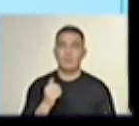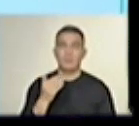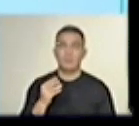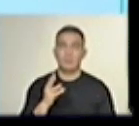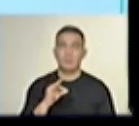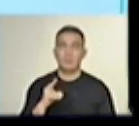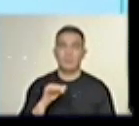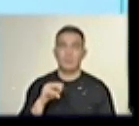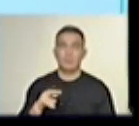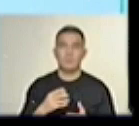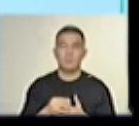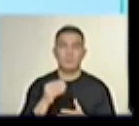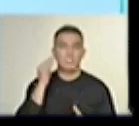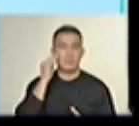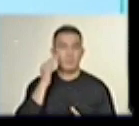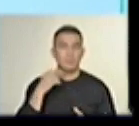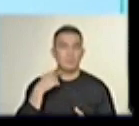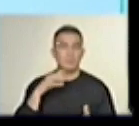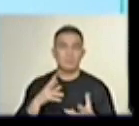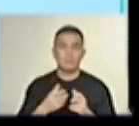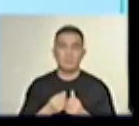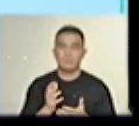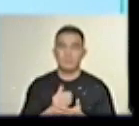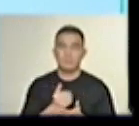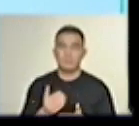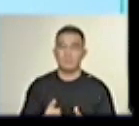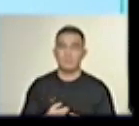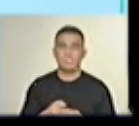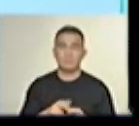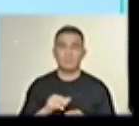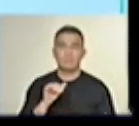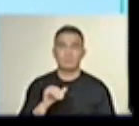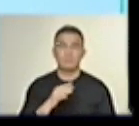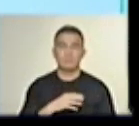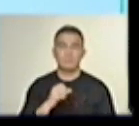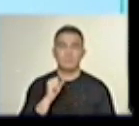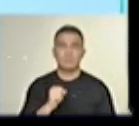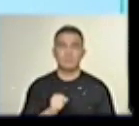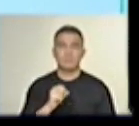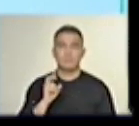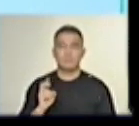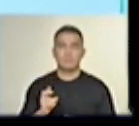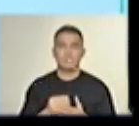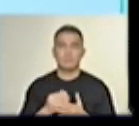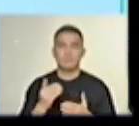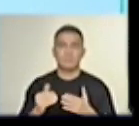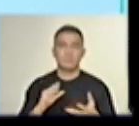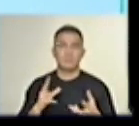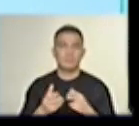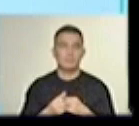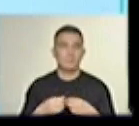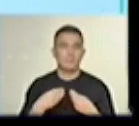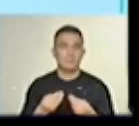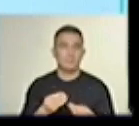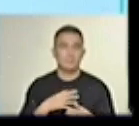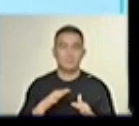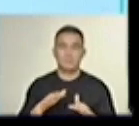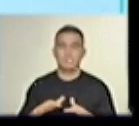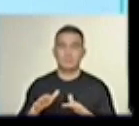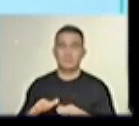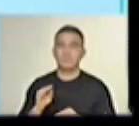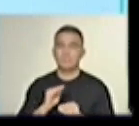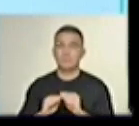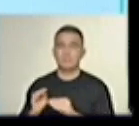moduli. Ifodaning qiymatini toping. Bunda A va B ning qiymatlari berilgan o'rniga qo'yib